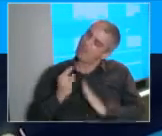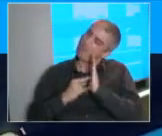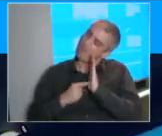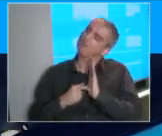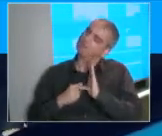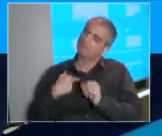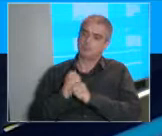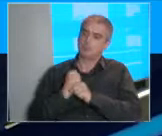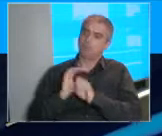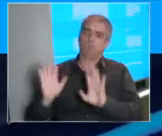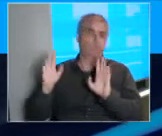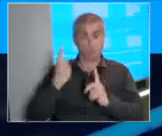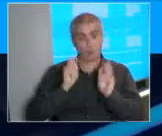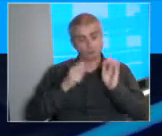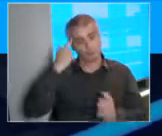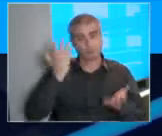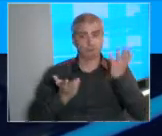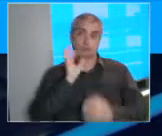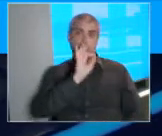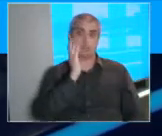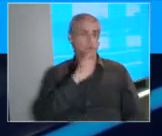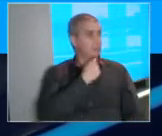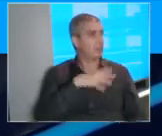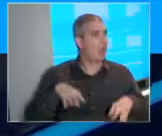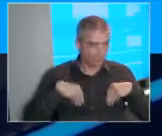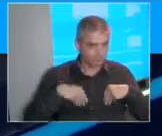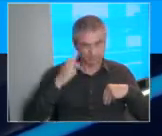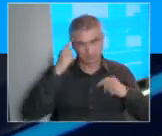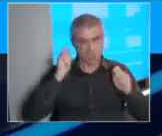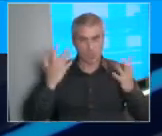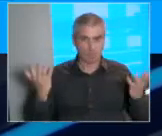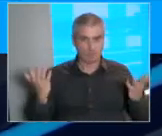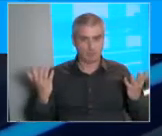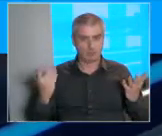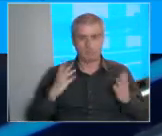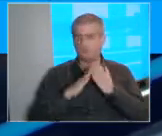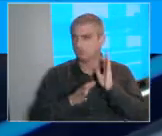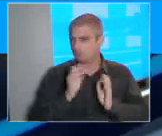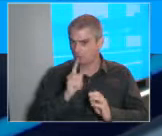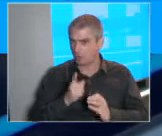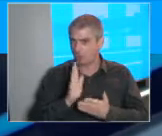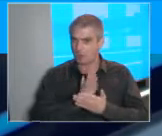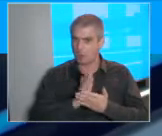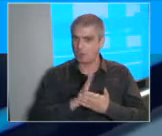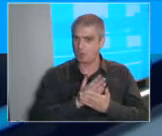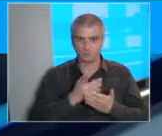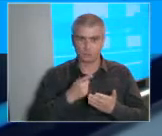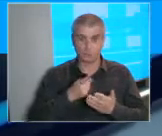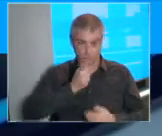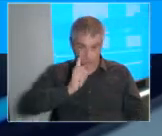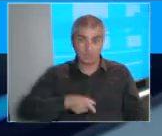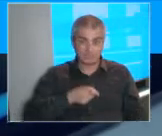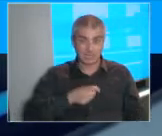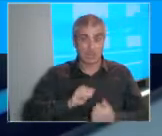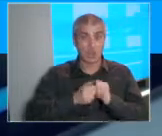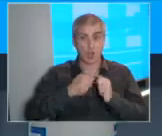אז אני אעשה ככה. עכשיו, כל שופט מפעיל את שיקול דעתו. עכשיו, אתה אומר שזה בהסכמה, זה באמת לא חוכמה. בית המשפט יכול לפסוק שצריך